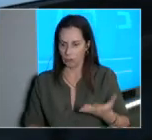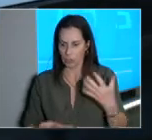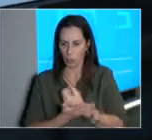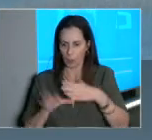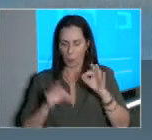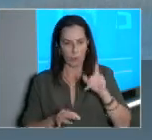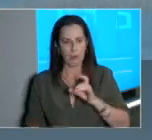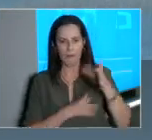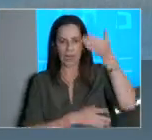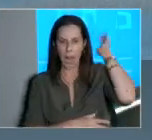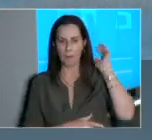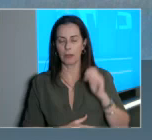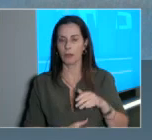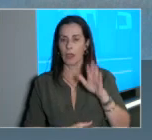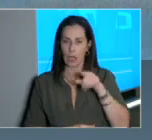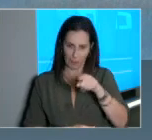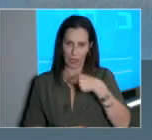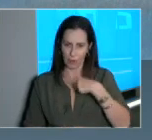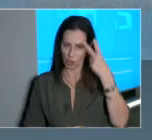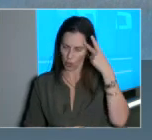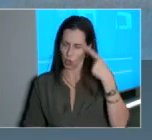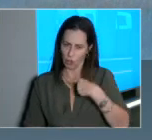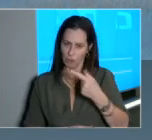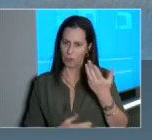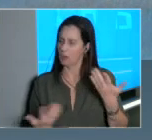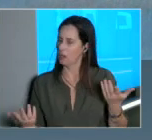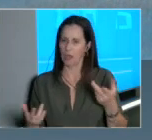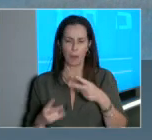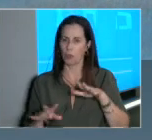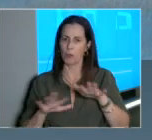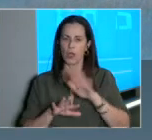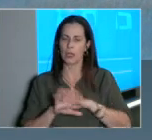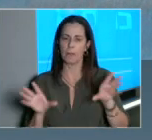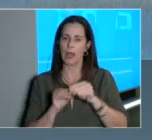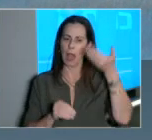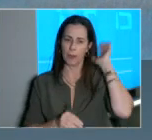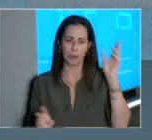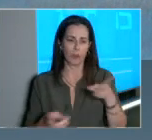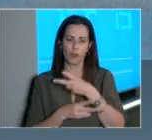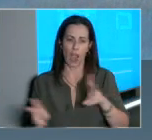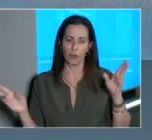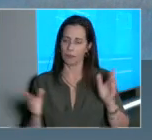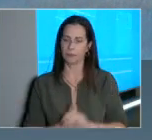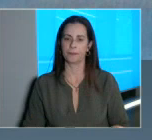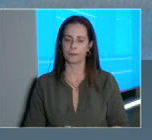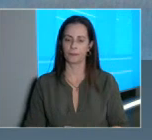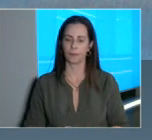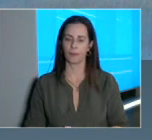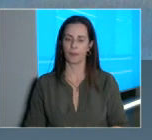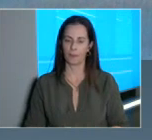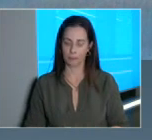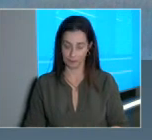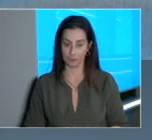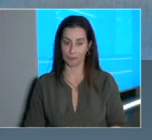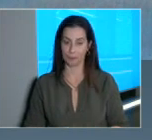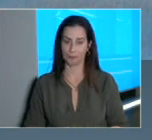היא כן. תודה רבה לך, חבר הכנסת. אני חושב שגם אתה ואני יודעים את החשבון, ואין דרך שהם יהיו בשלטון יחד עם האיש הזה. חבר הכנסת יצחק פינדרוס, יהדות